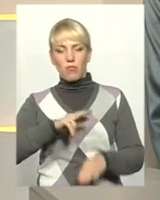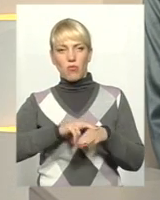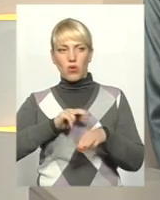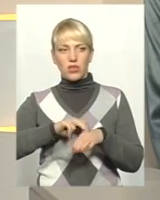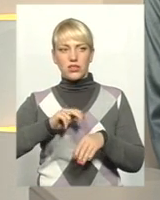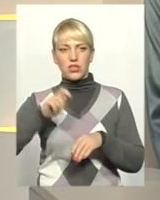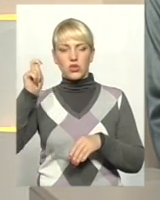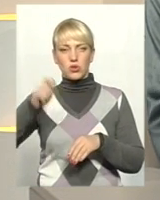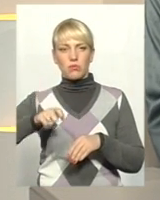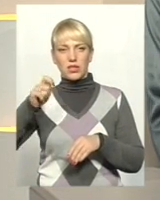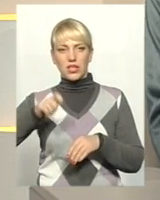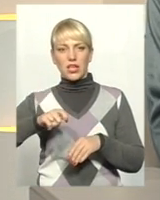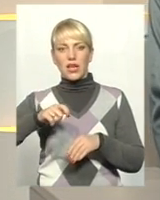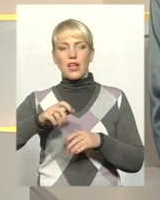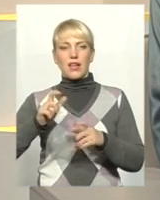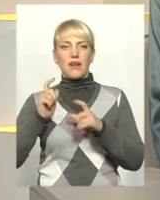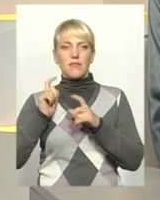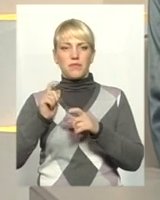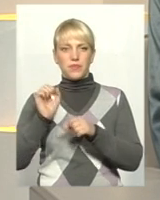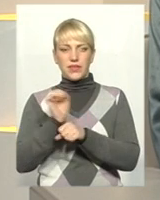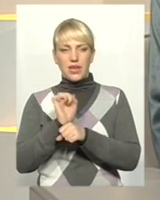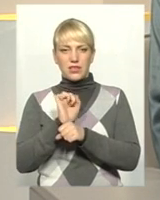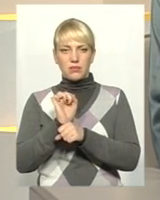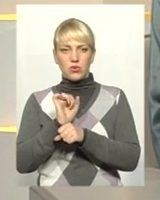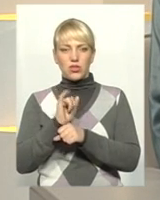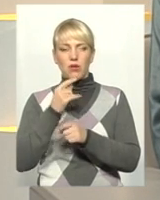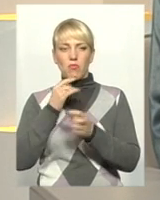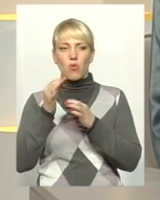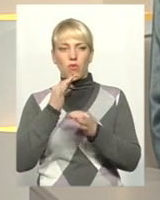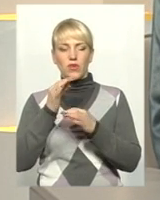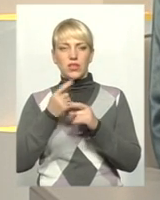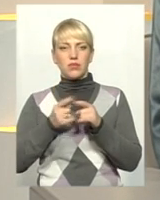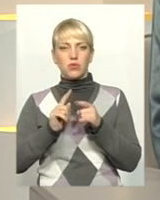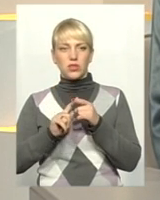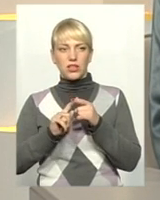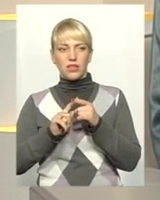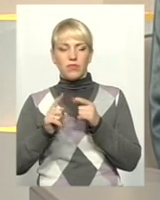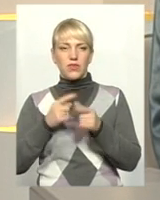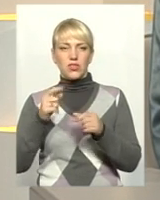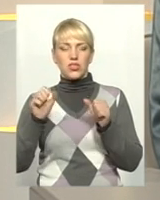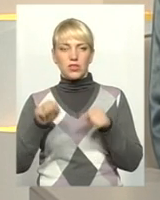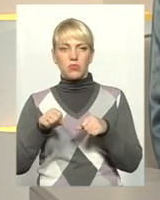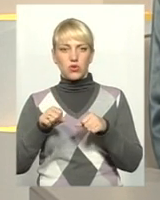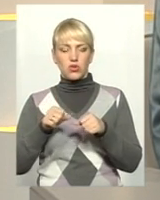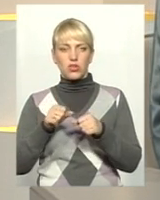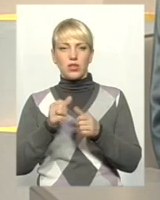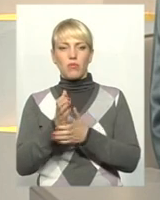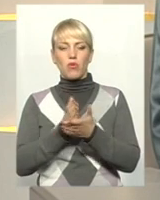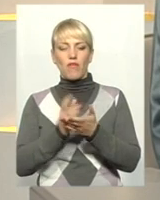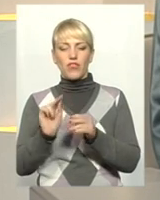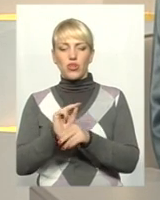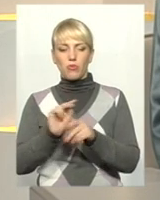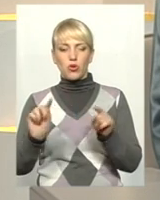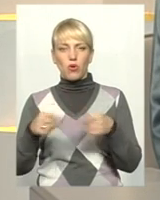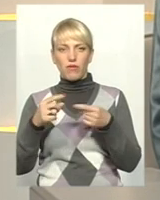зупинала велику ваговий транспорт. І далі коротко все-таки поговорити про те, чи зможуть прослужити відремонтовані